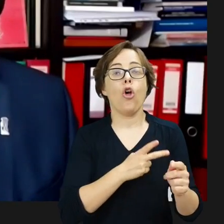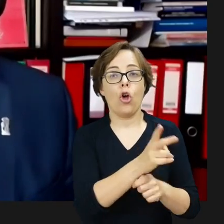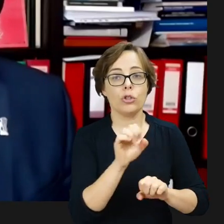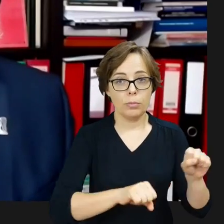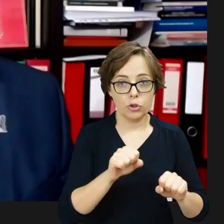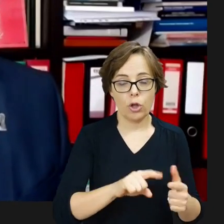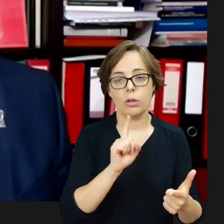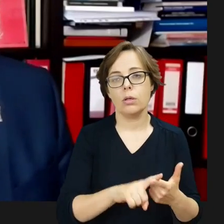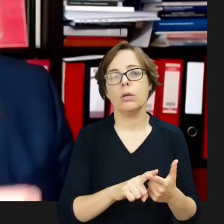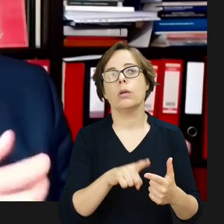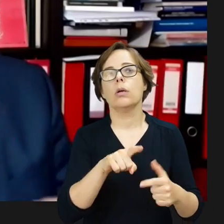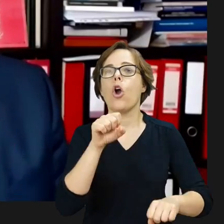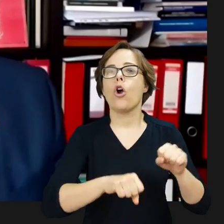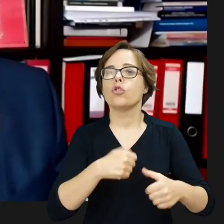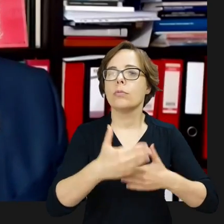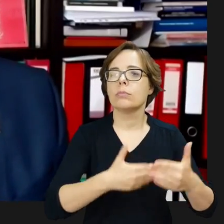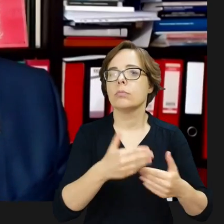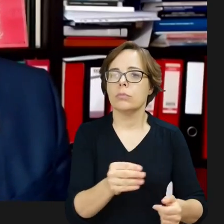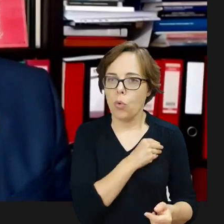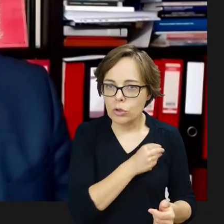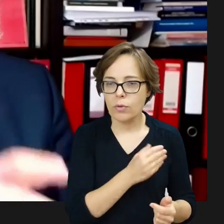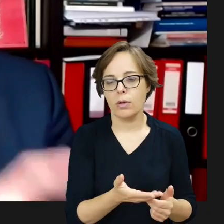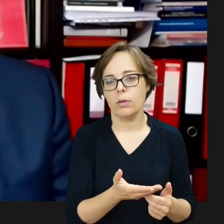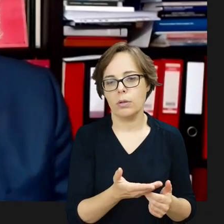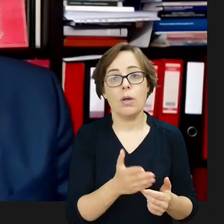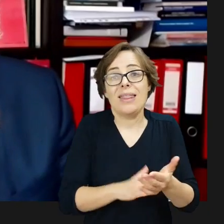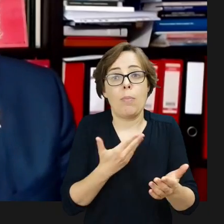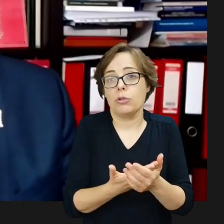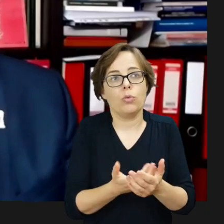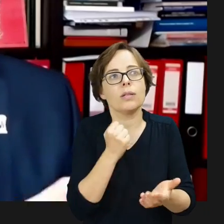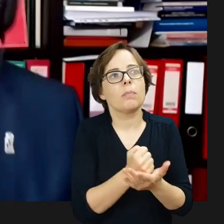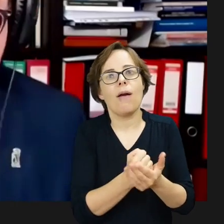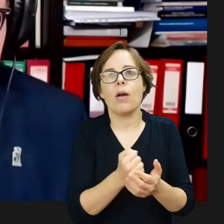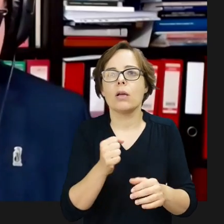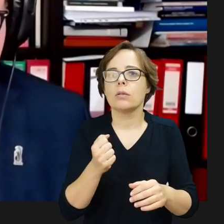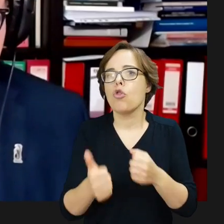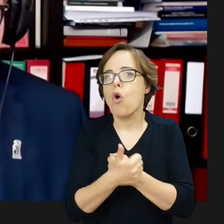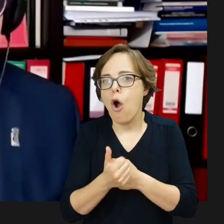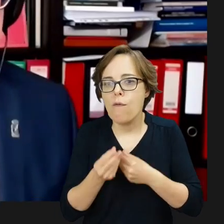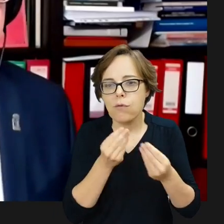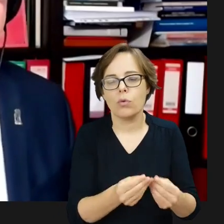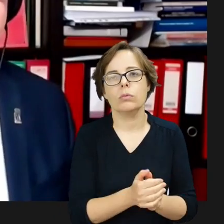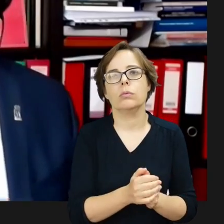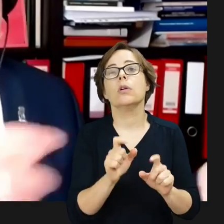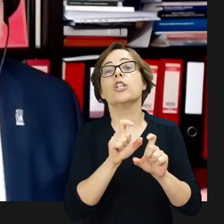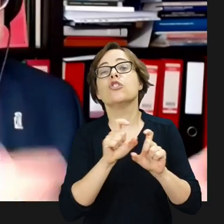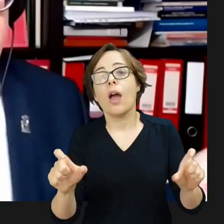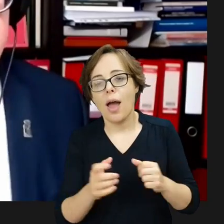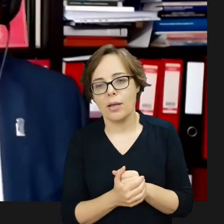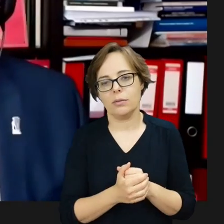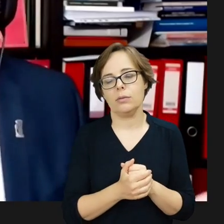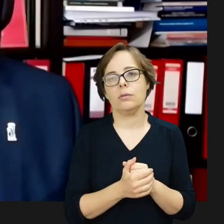postępowania w zakresie między innymi postępowania dowodowego, czasu trwania, ciężaru dowodzenia,